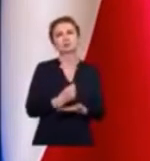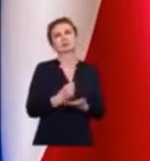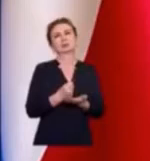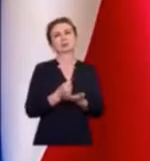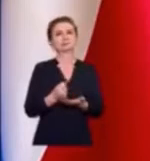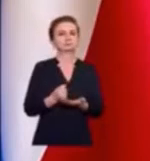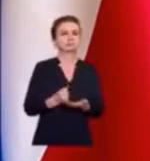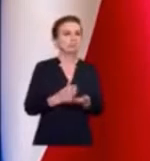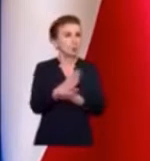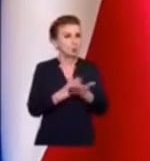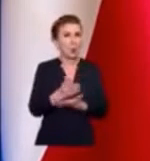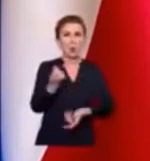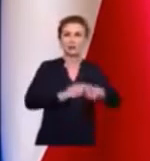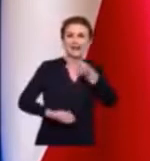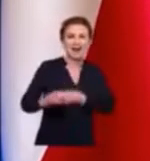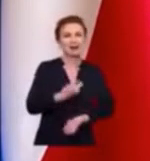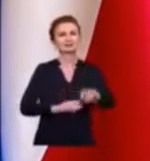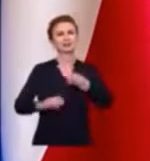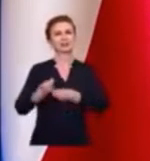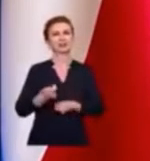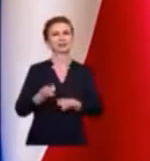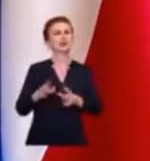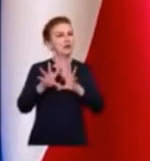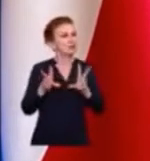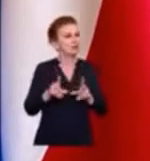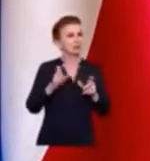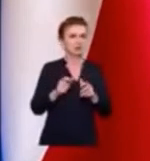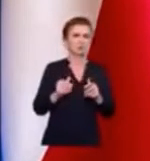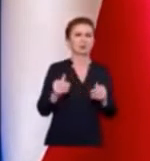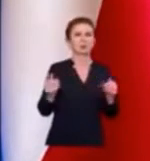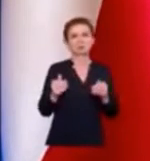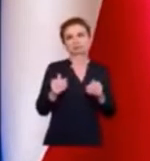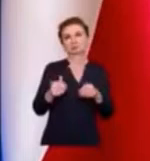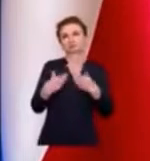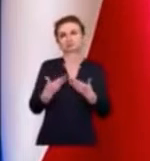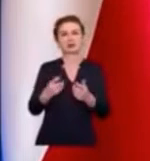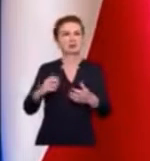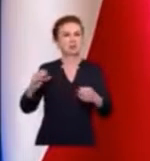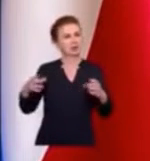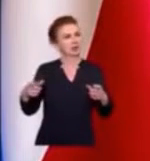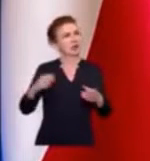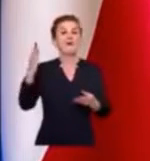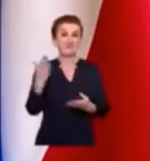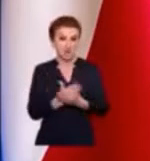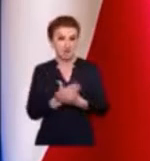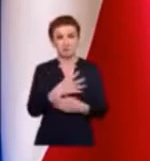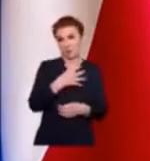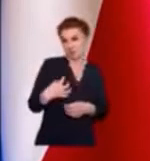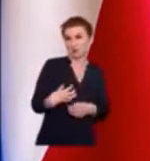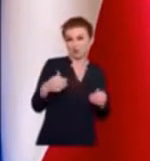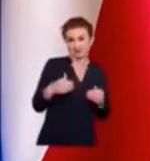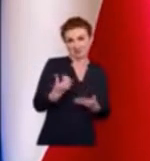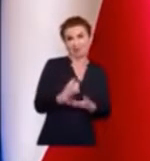z tego, co oferuje cały sektor przedsiębiorstw i sektor gospodarczy. czy